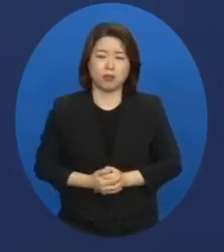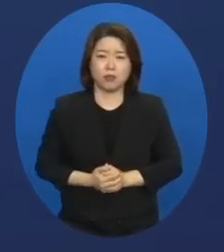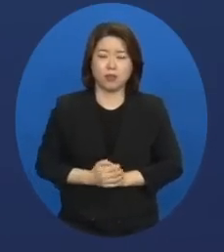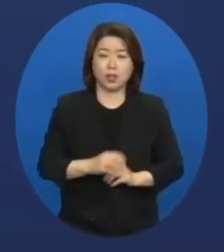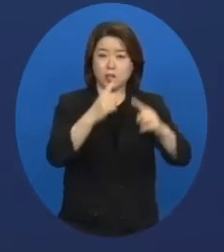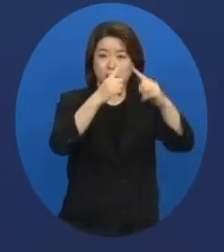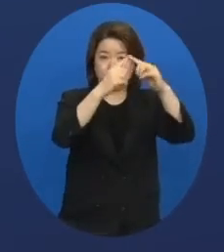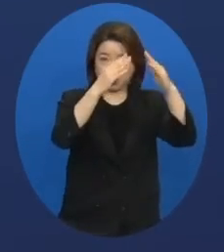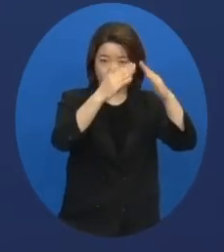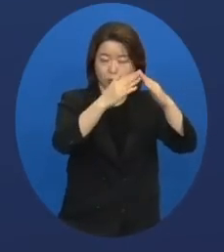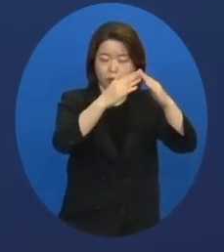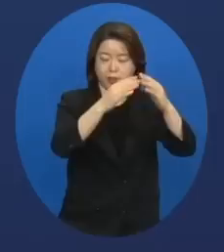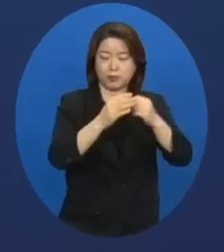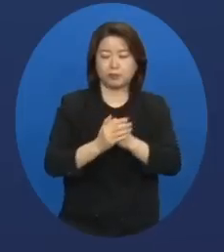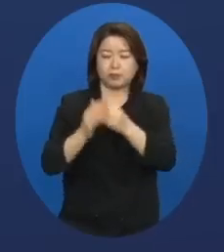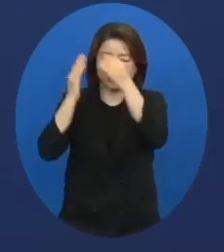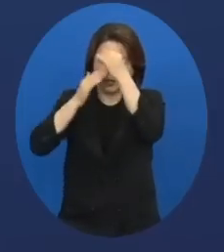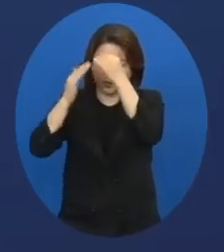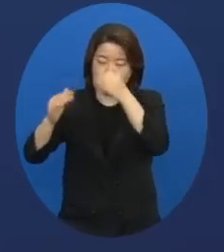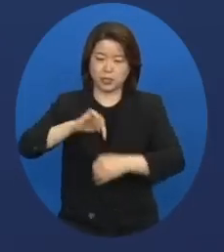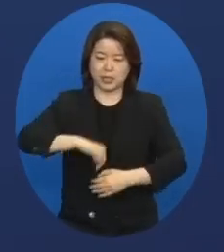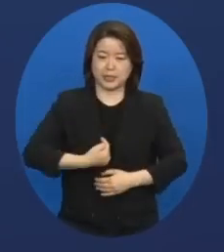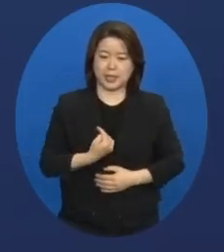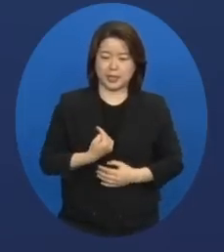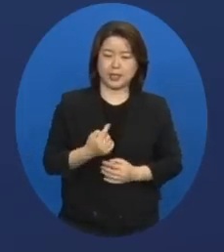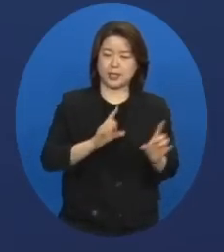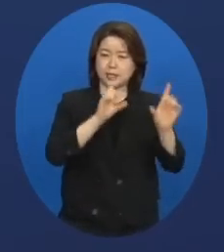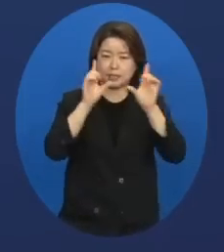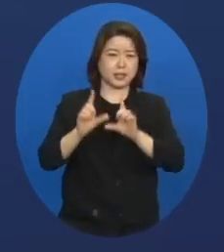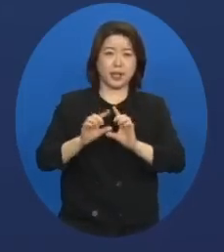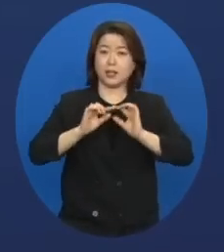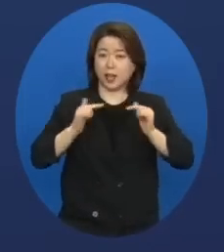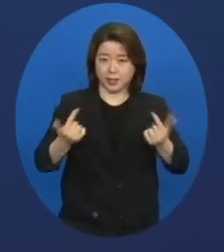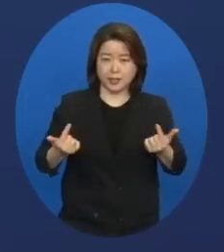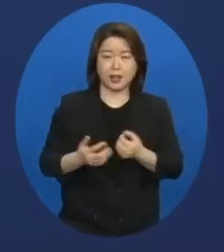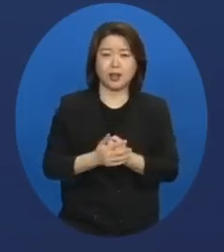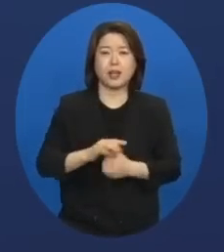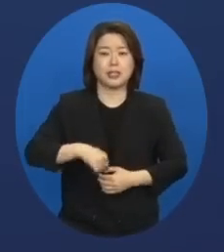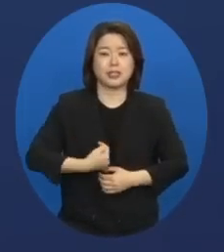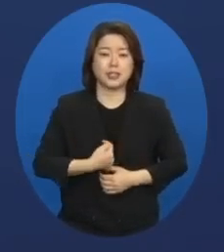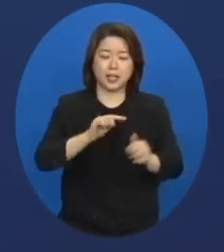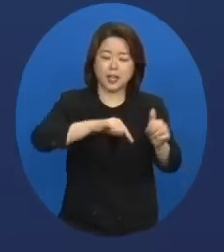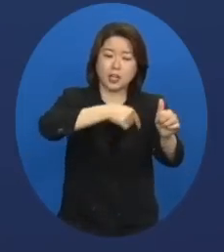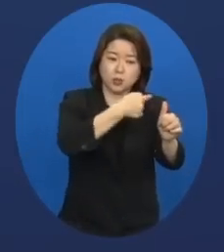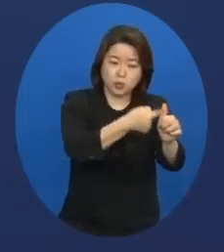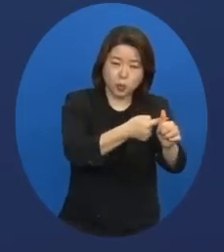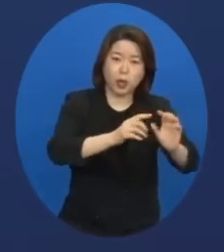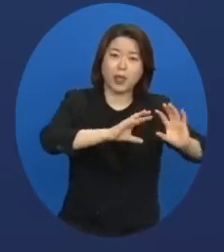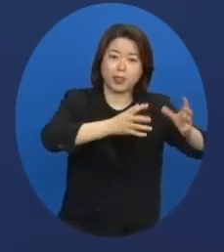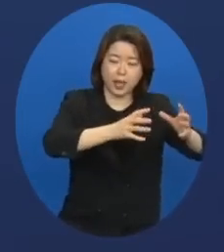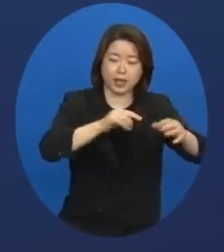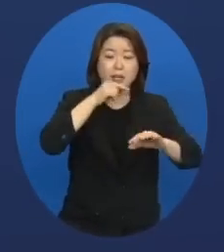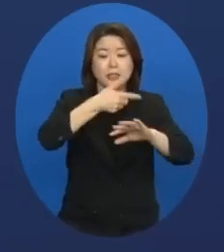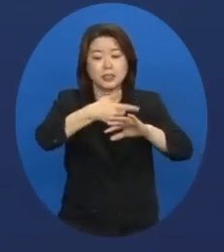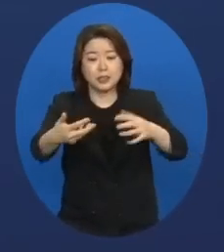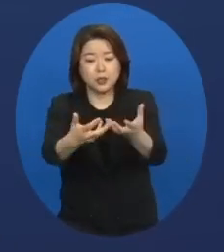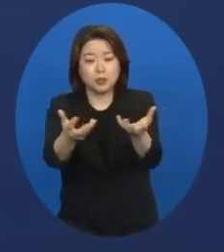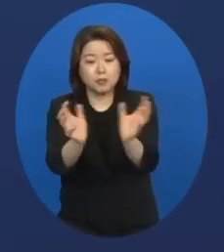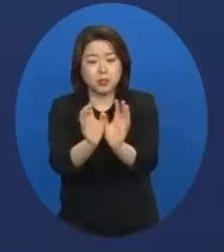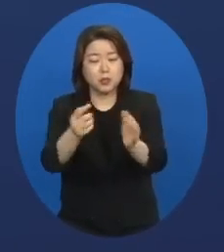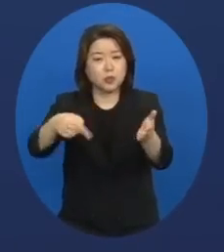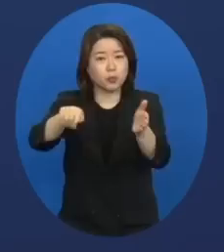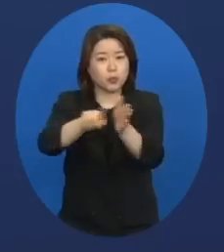교회가 성도들이 자기 자신을 위해서 살지 않고 자기들이 속해 있는 나라와 그 민족을 위해서 살게 될